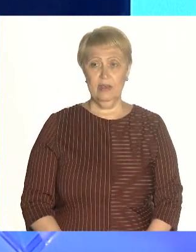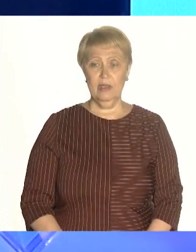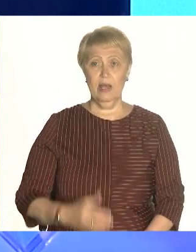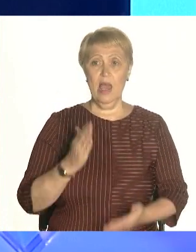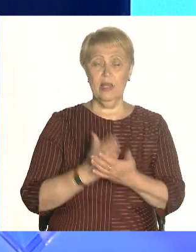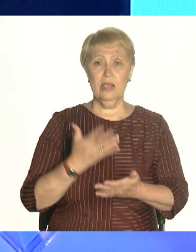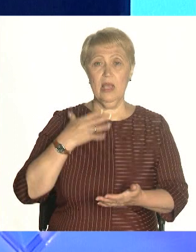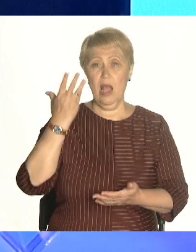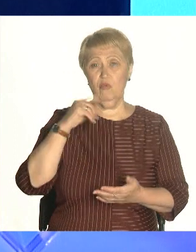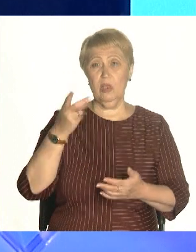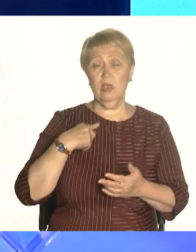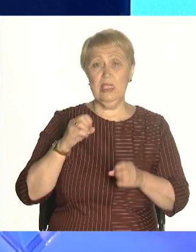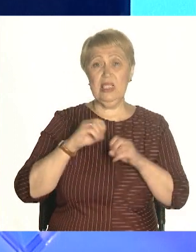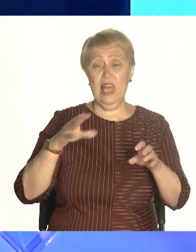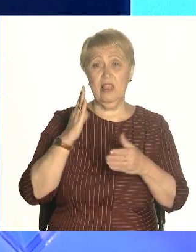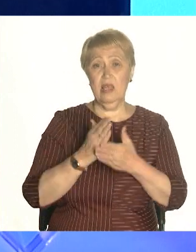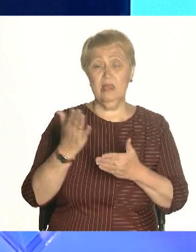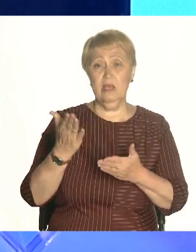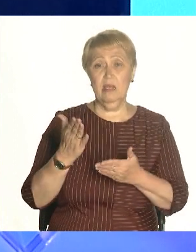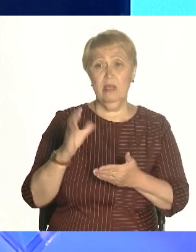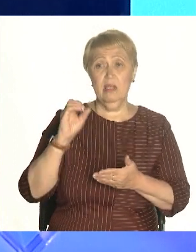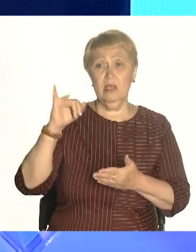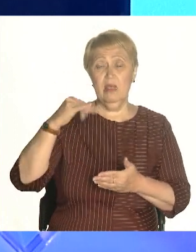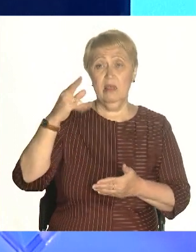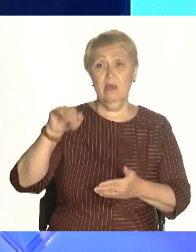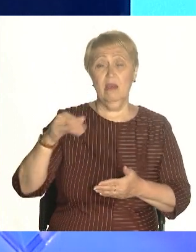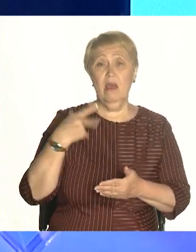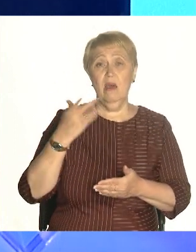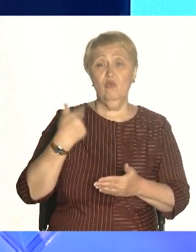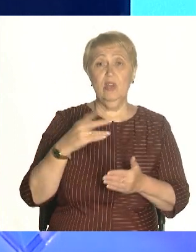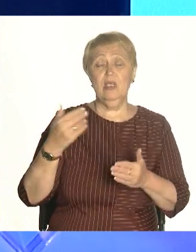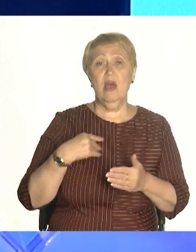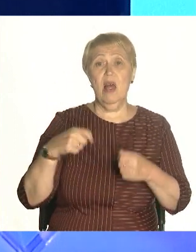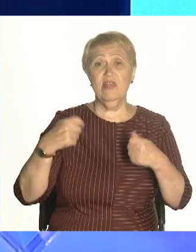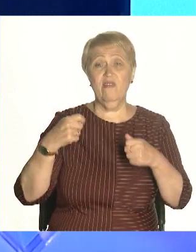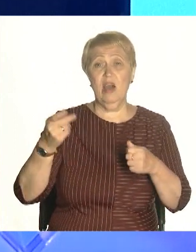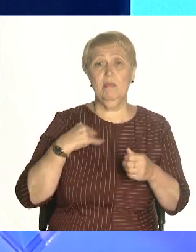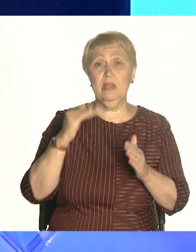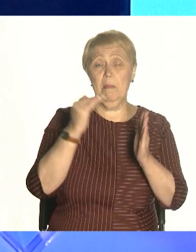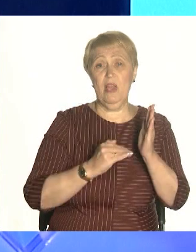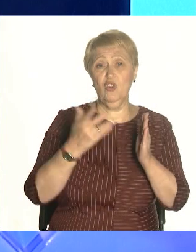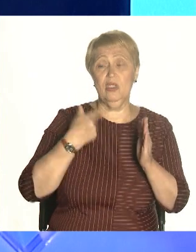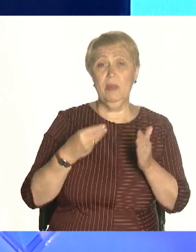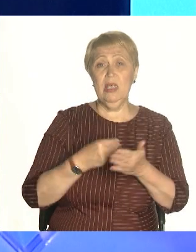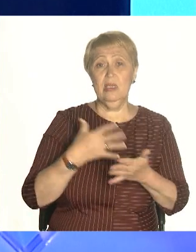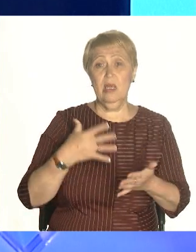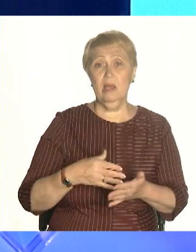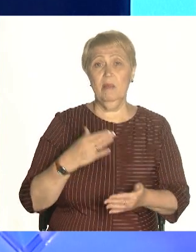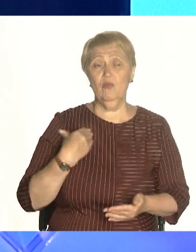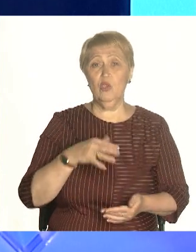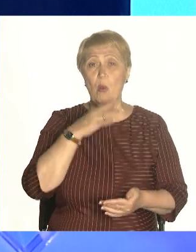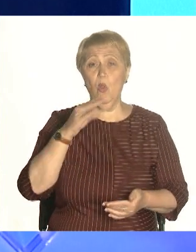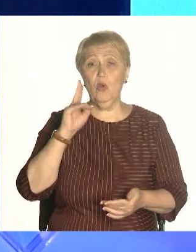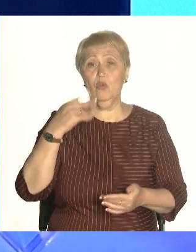которые предоставляют какие-либо услуги в виде товаров по заниженным ценам. Мы это часто видим, да, многие, не знаю, большинство, наверное,